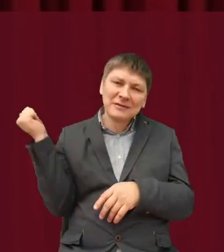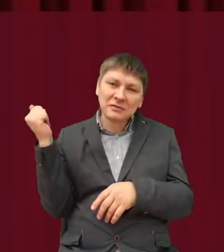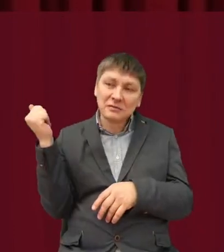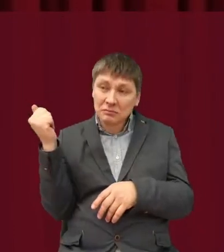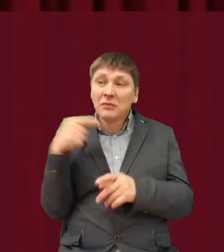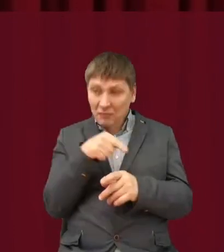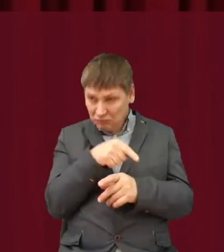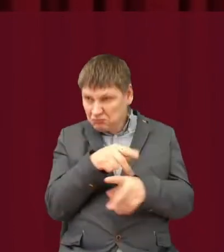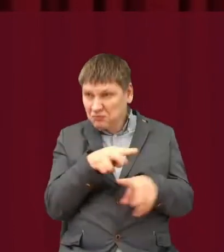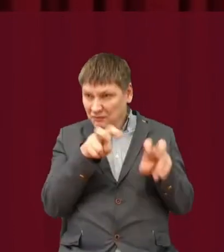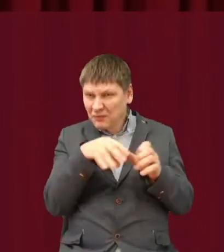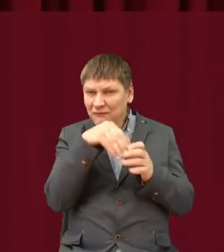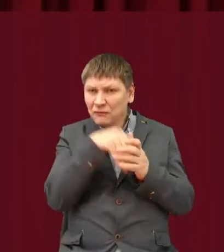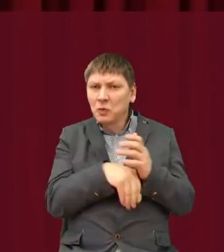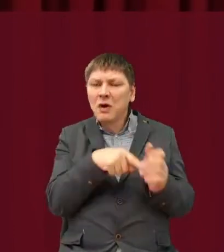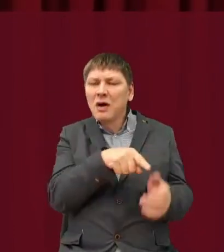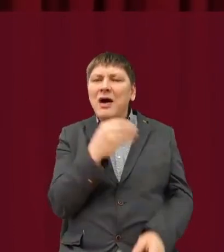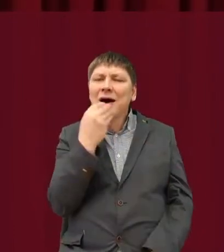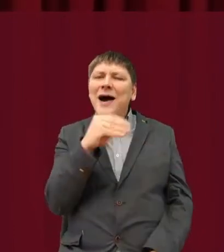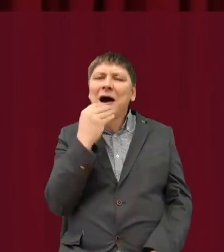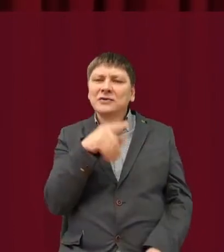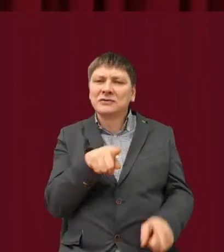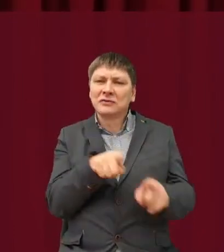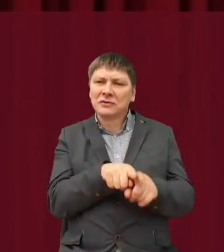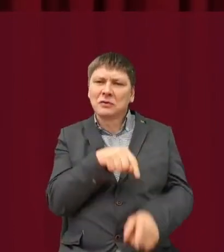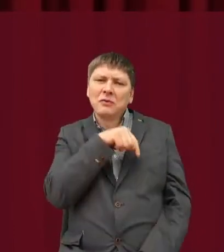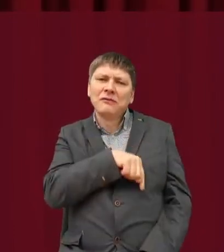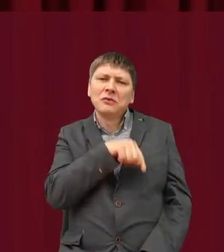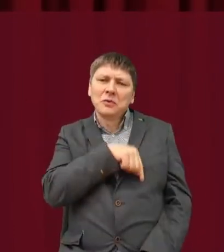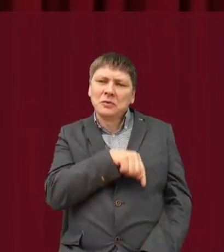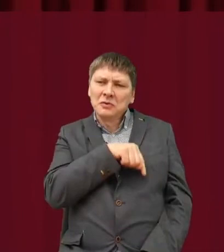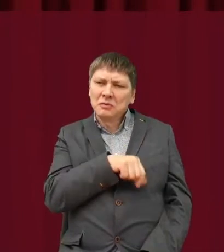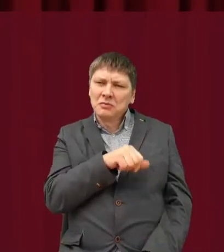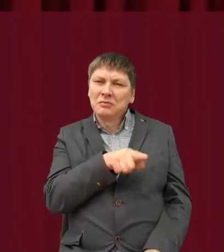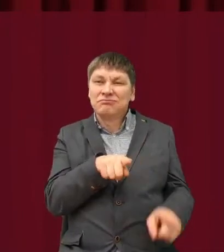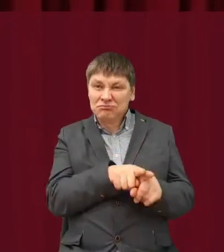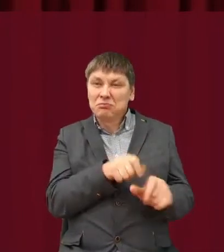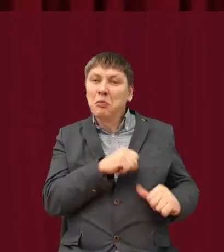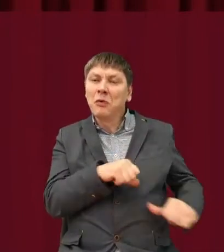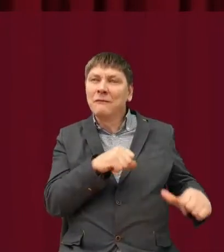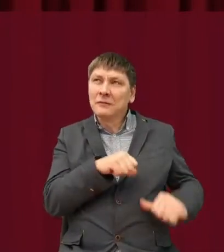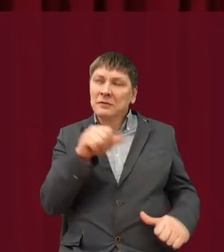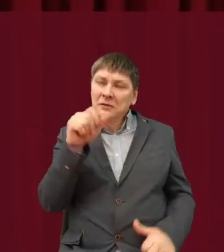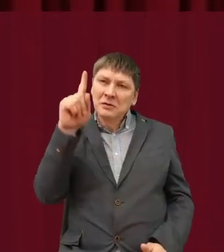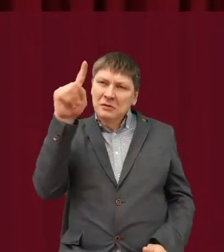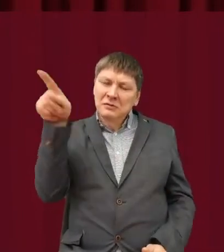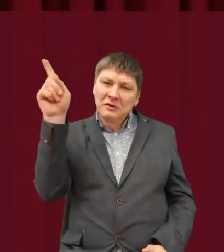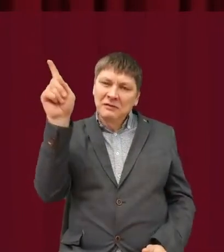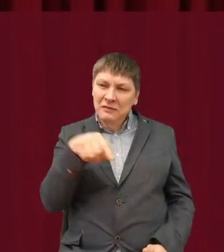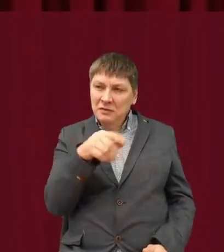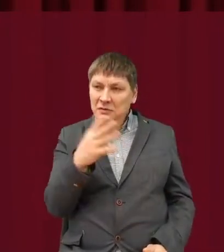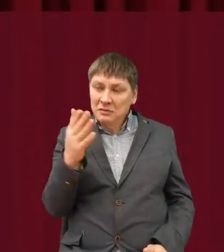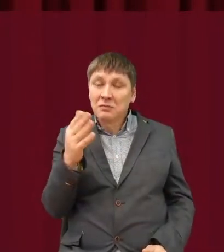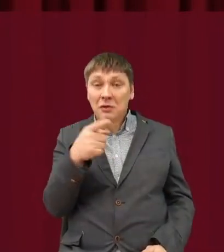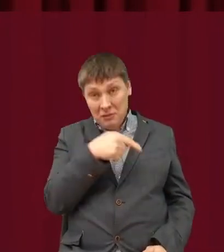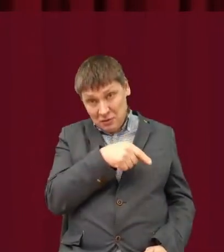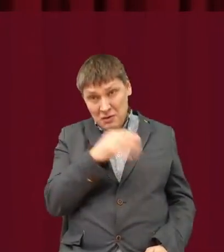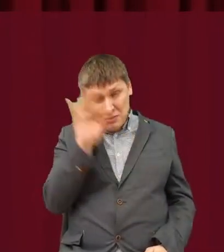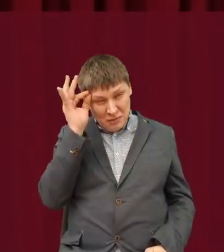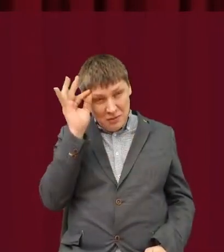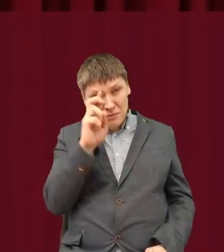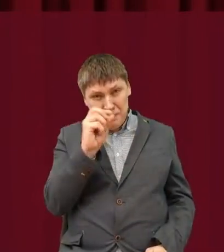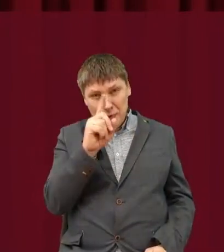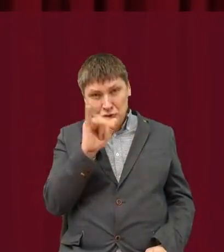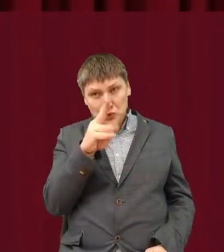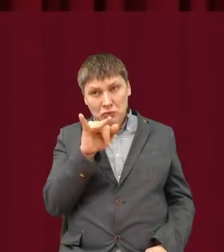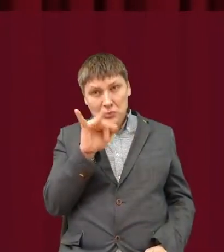качество это духовное качество Мне нравится определение которое дано в библейском словаре юнгера а там